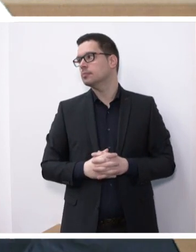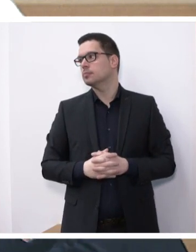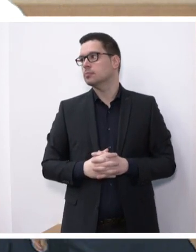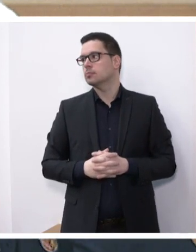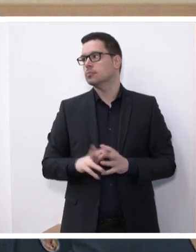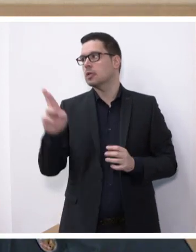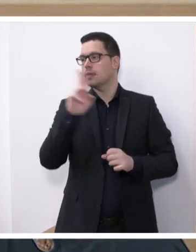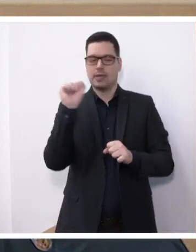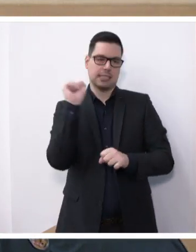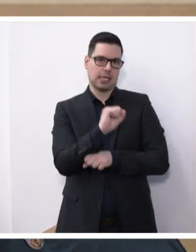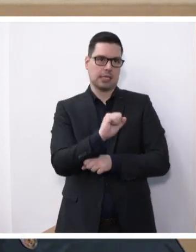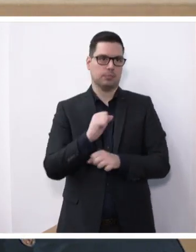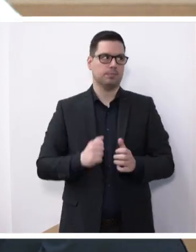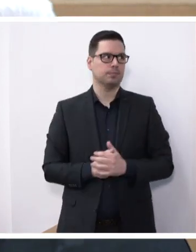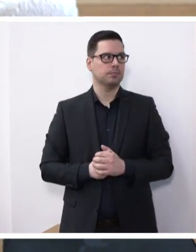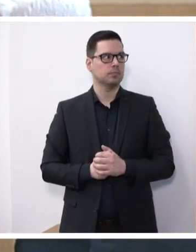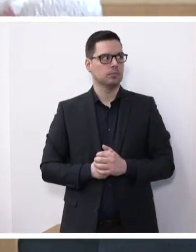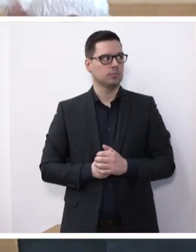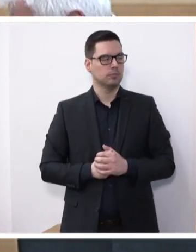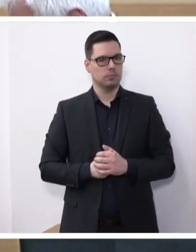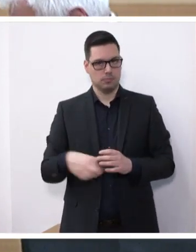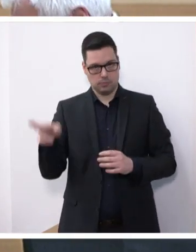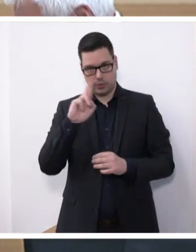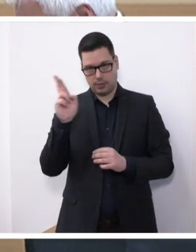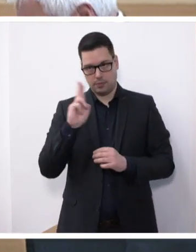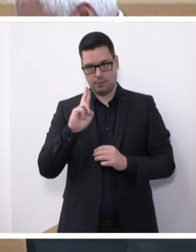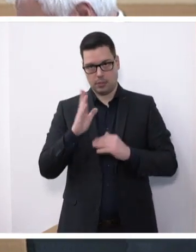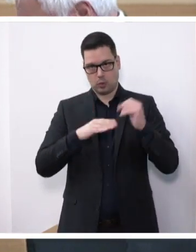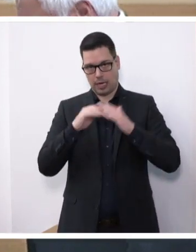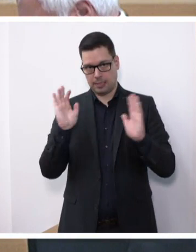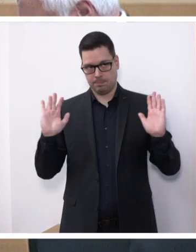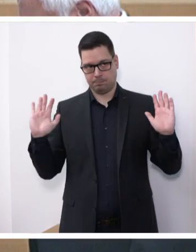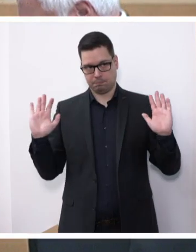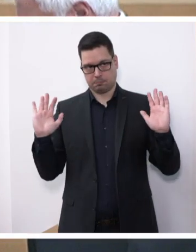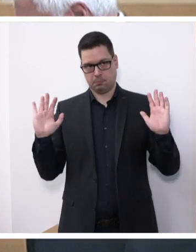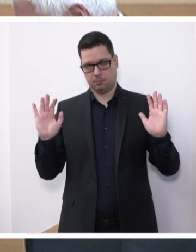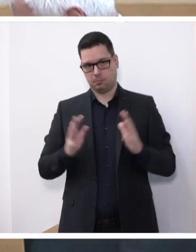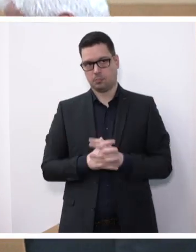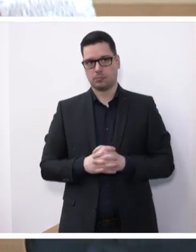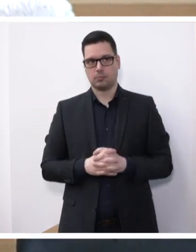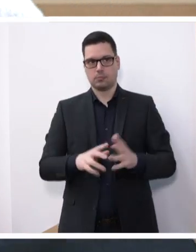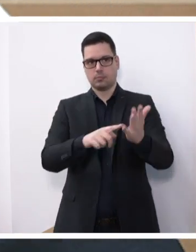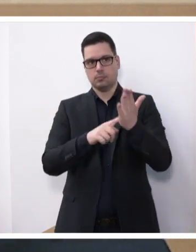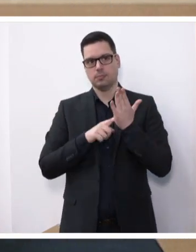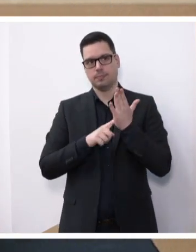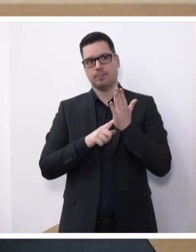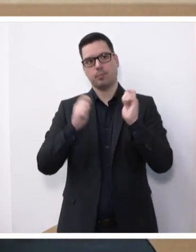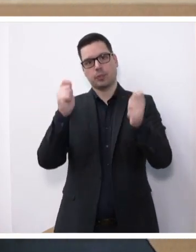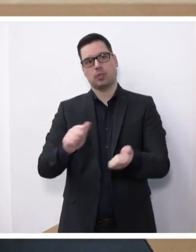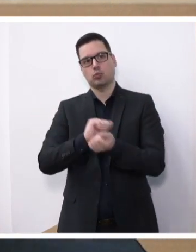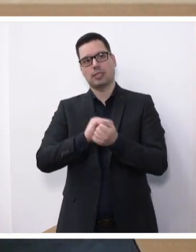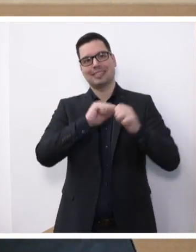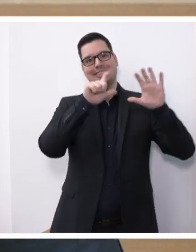Wer ist dagegen? Wer enthält sich der Stimme? Dann stelle ich fest, dass der Antrag